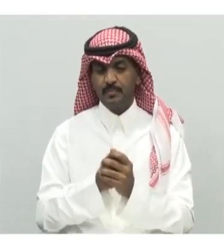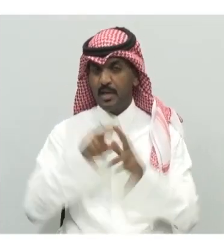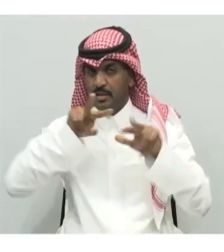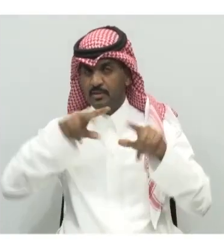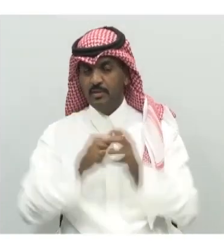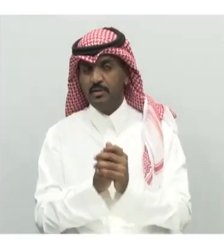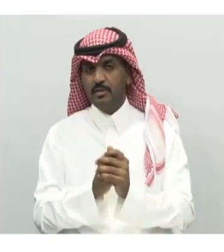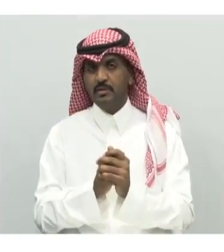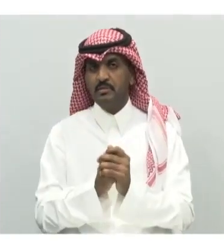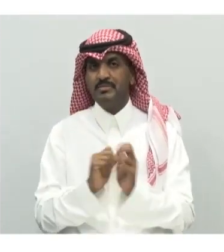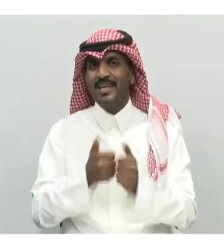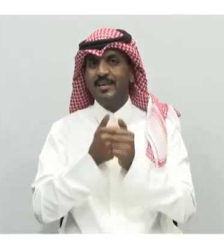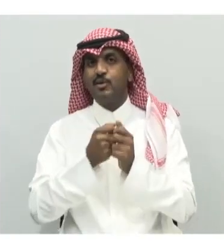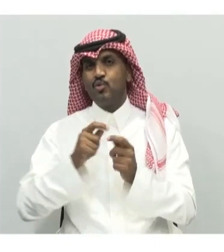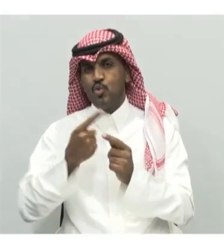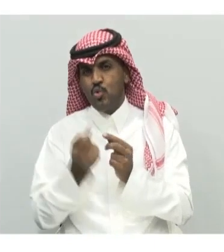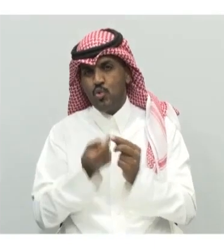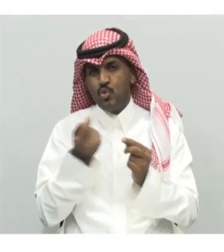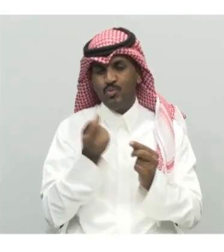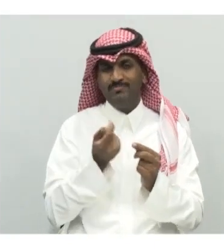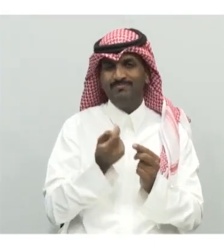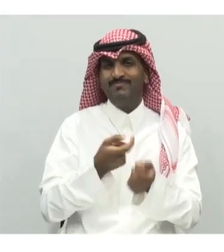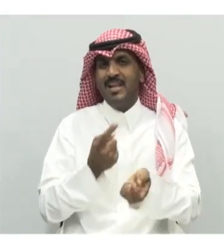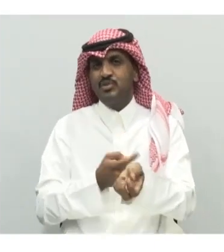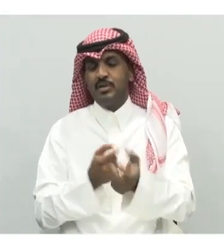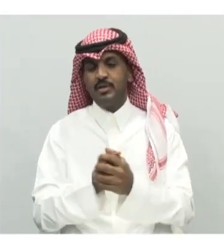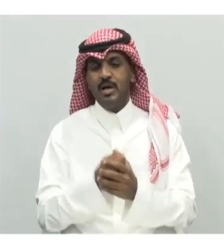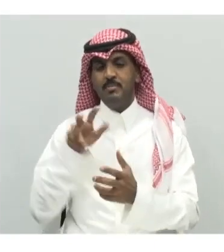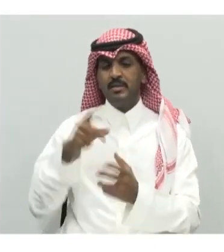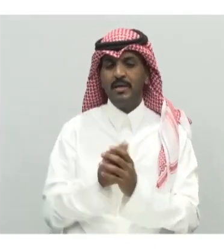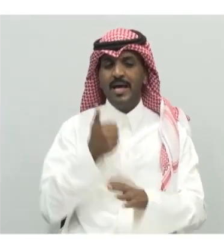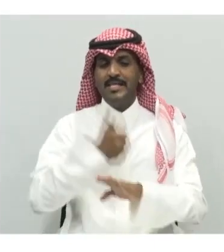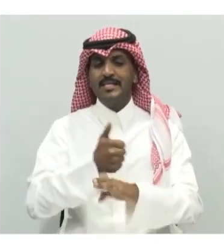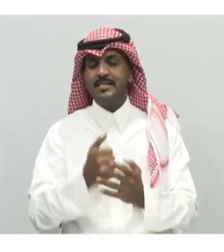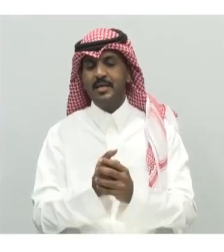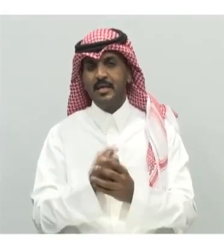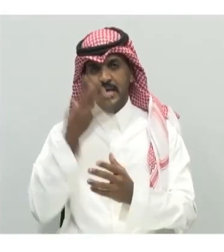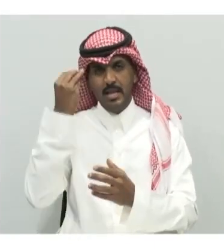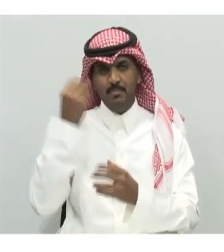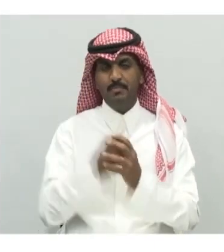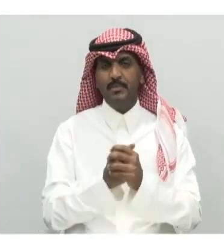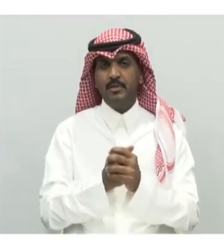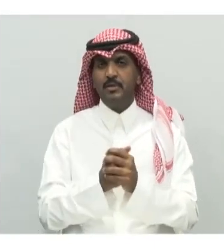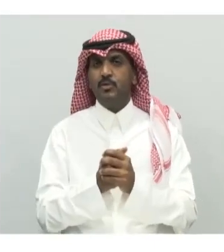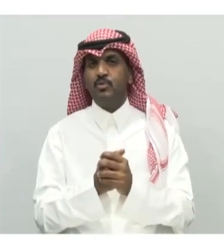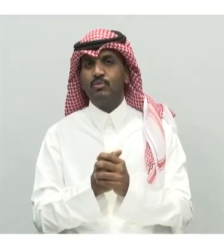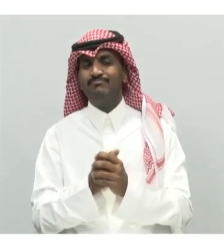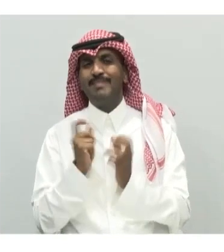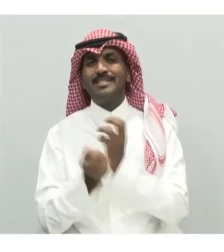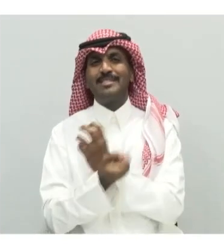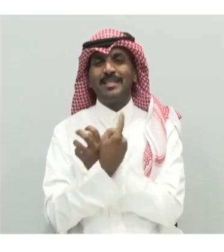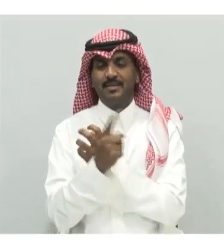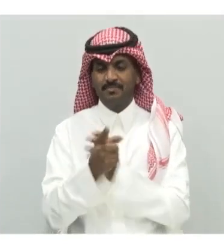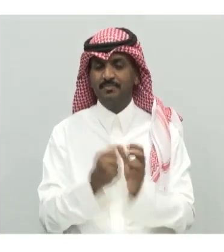ابتكر خيوط الجراحه وايضا البيطار اسس علم الصيدله اذا هناك